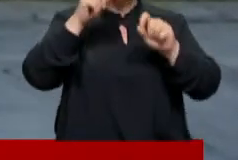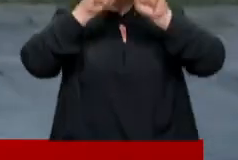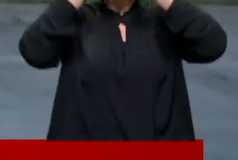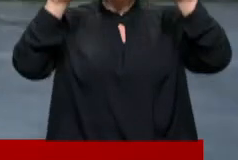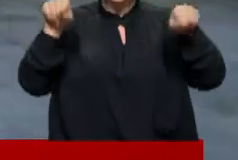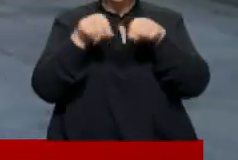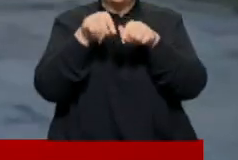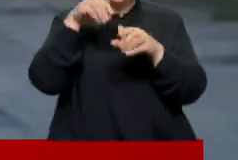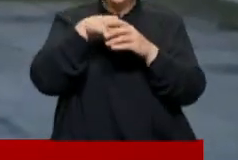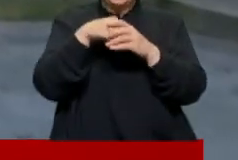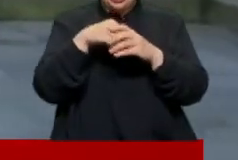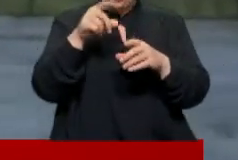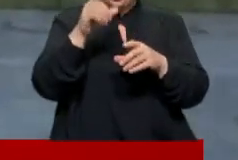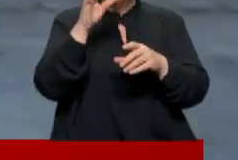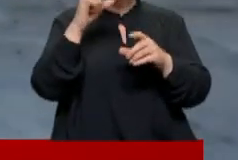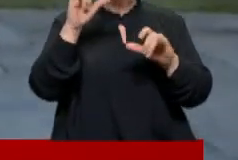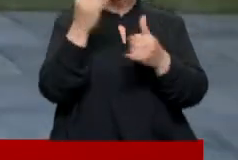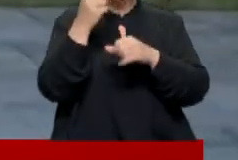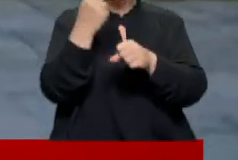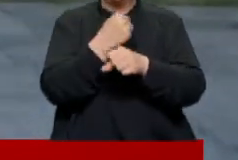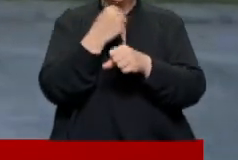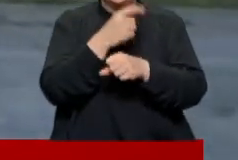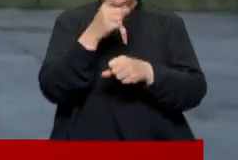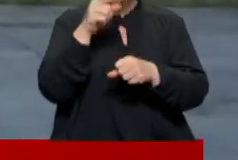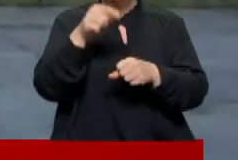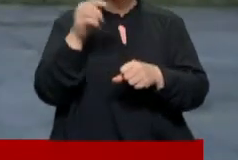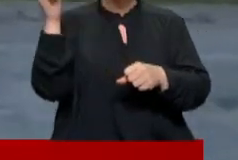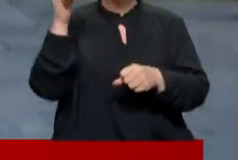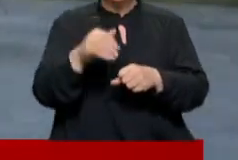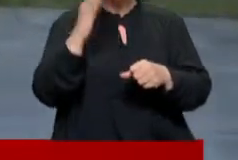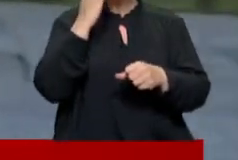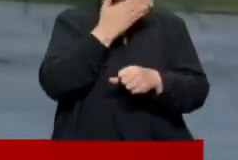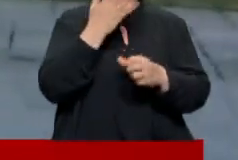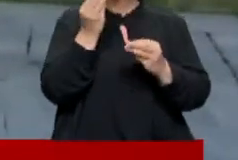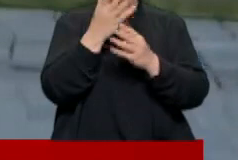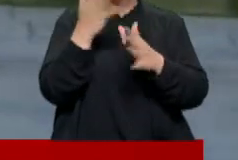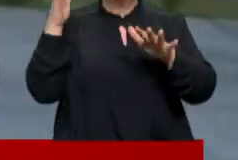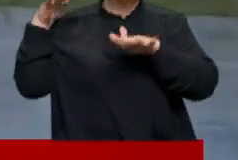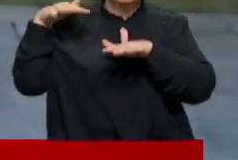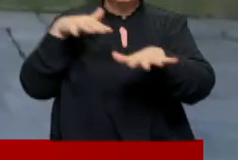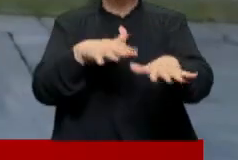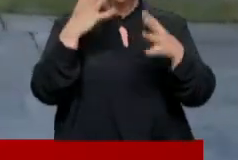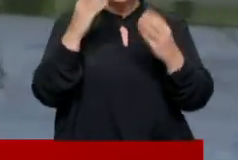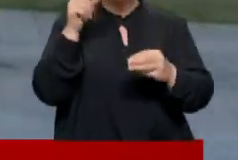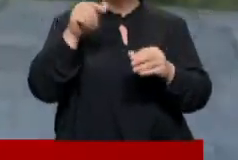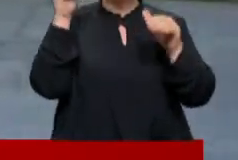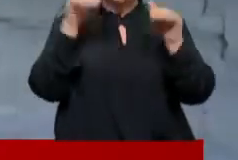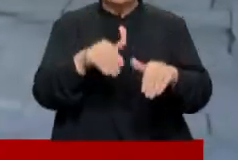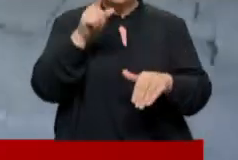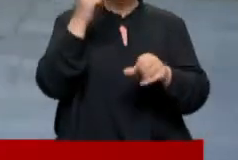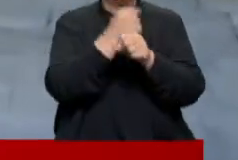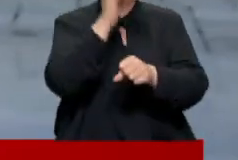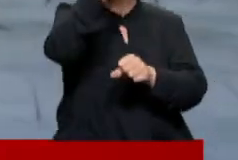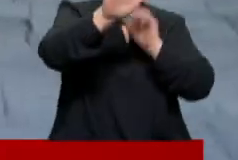çerçevededir o taşlar, Hacerül Esved'in o taşları. Buraya gelenler, Ramazan'da çok büyük bir akın oluyor buraya. Buraya gelip o